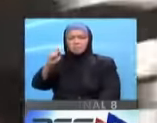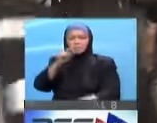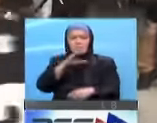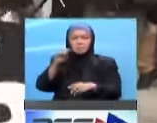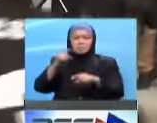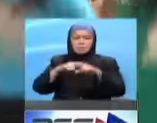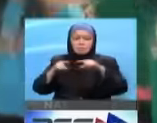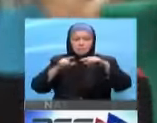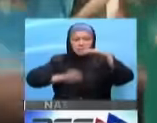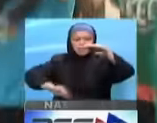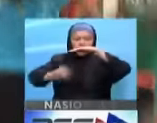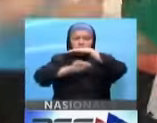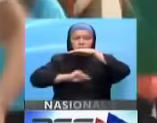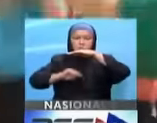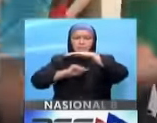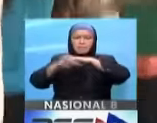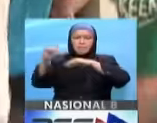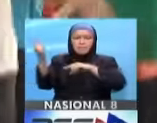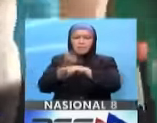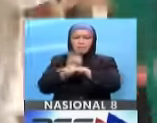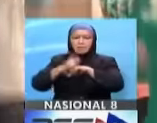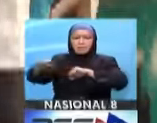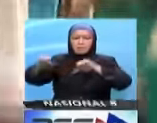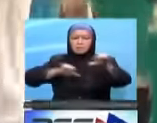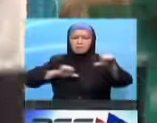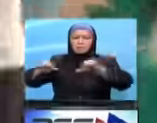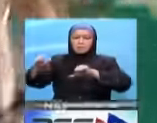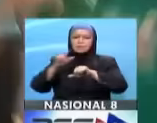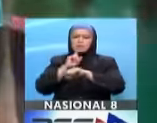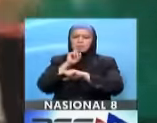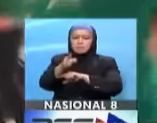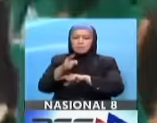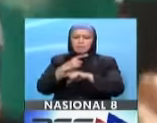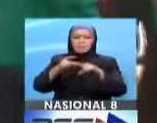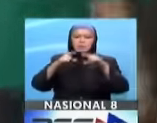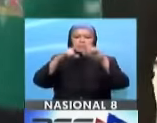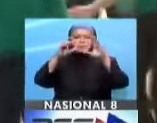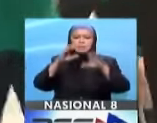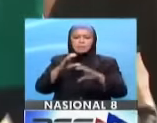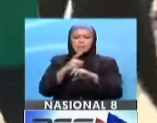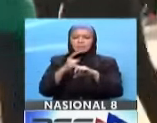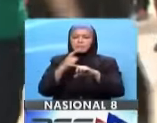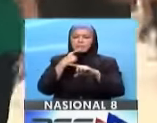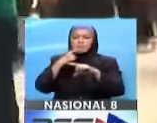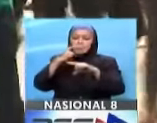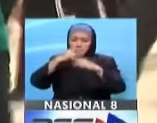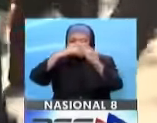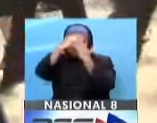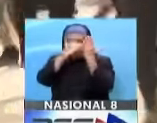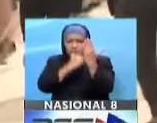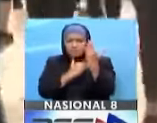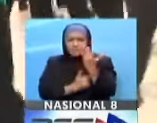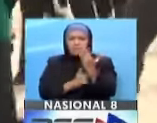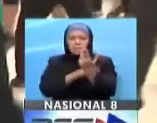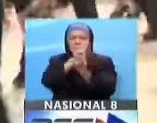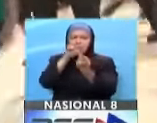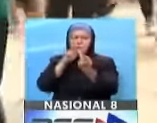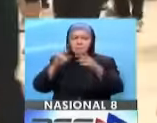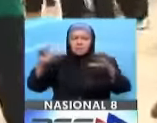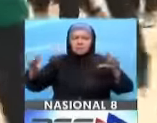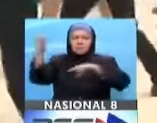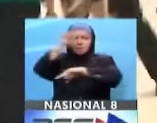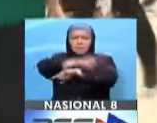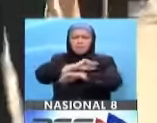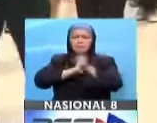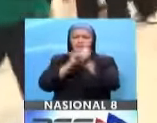latihan aktiviti kecergasan merupakan salah satu acara ikonik yang turut dijalankan bersempena Hari Sukan Negara yang bakal berlangsung